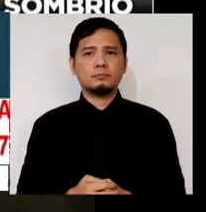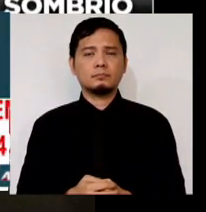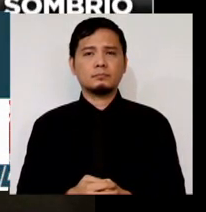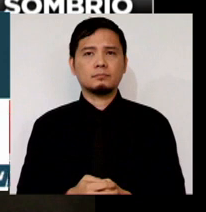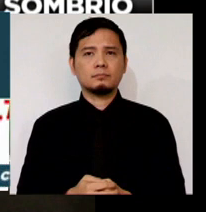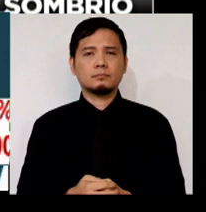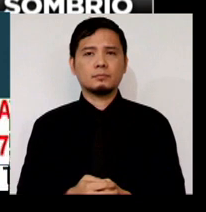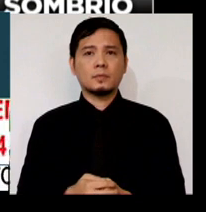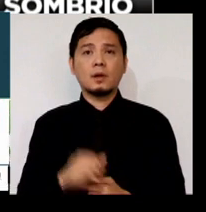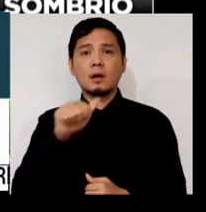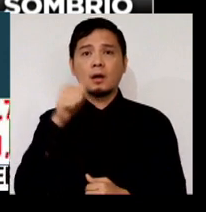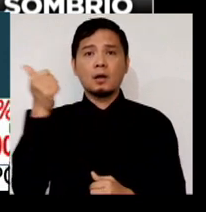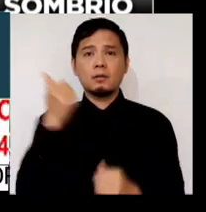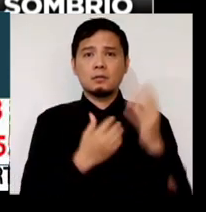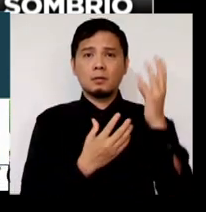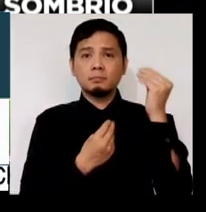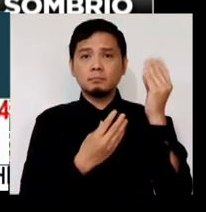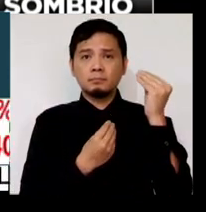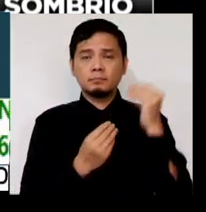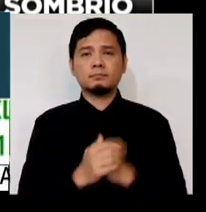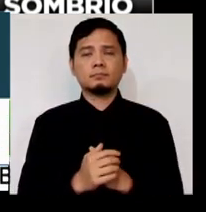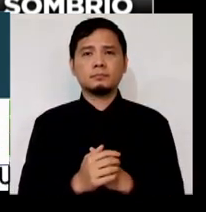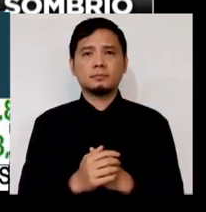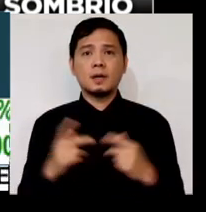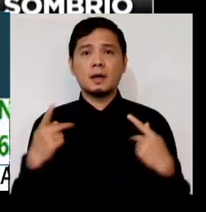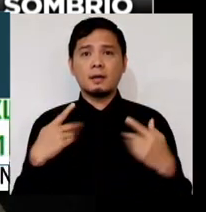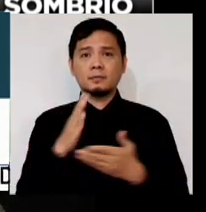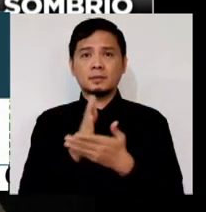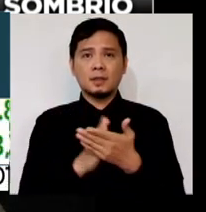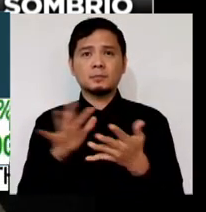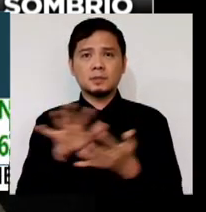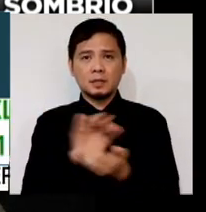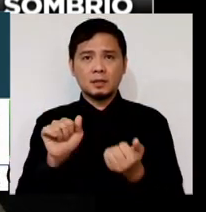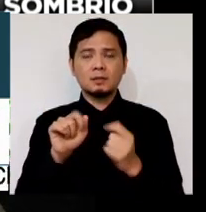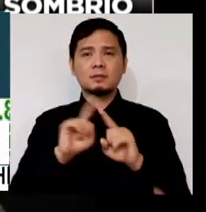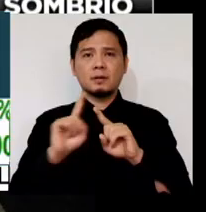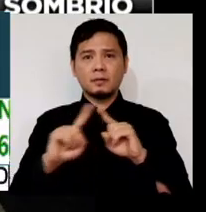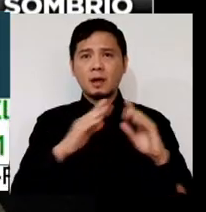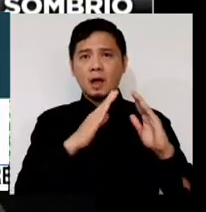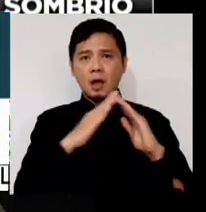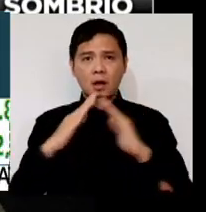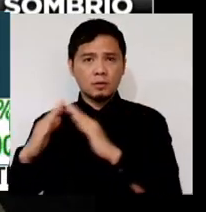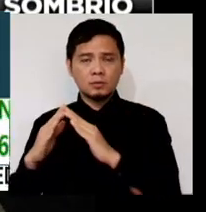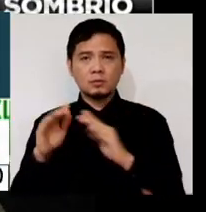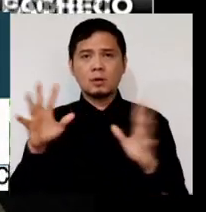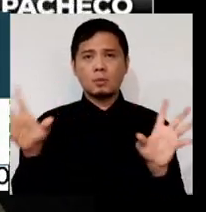partial report na damages sa mga bahay ay 187 na